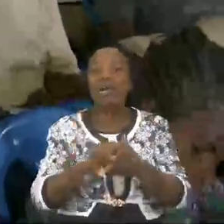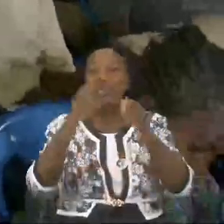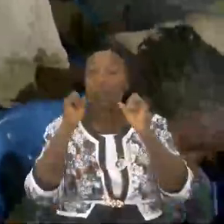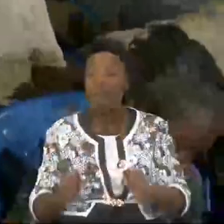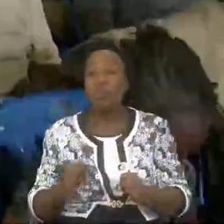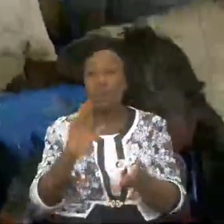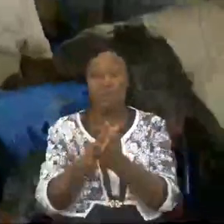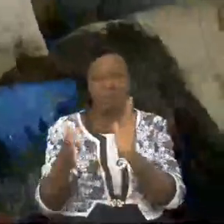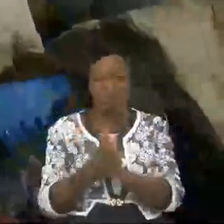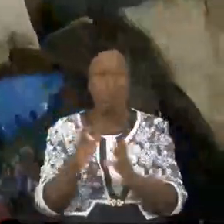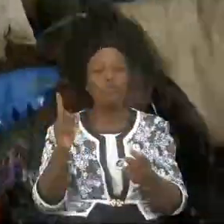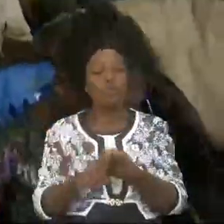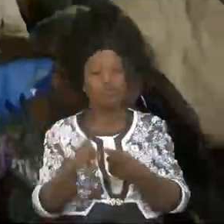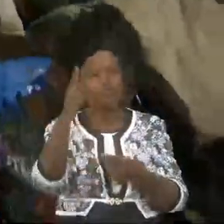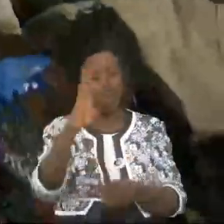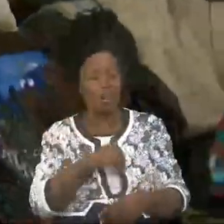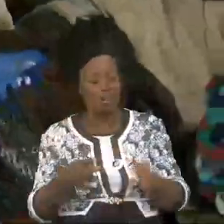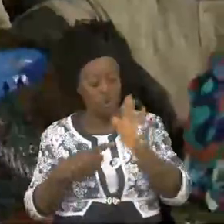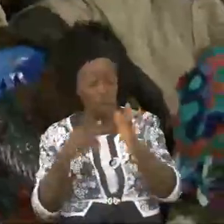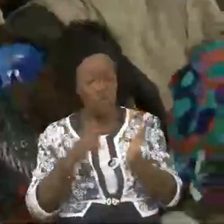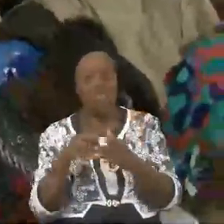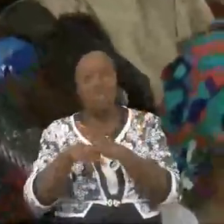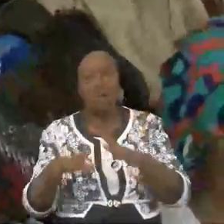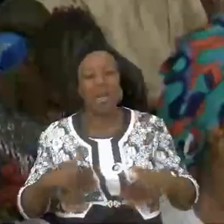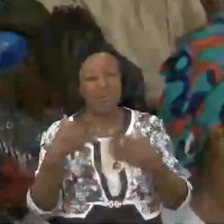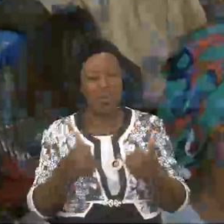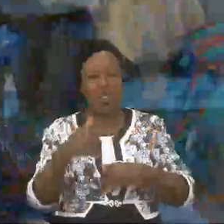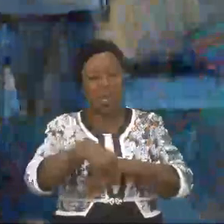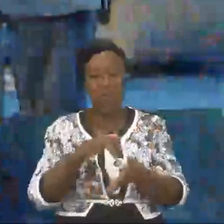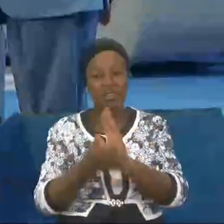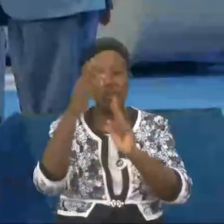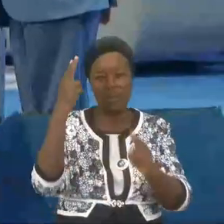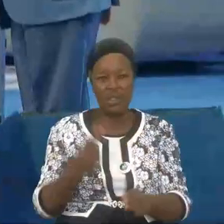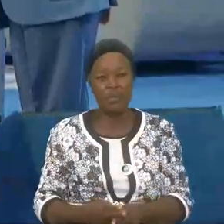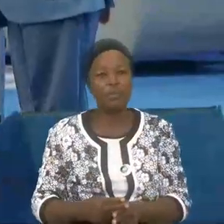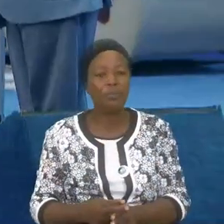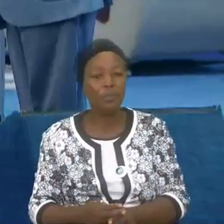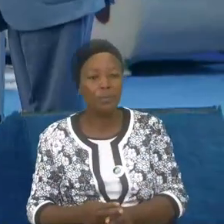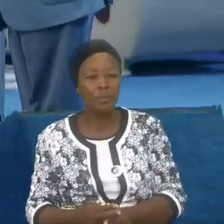cette puissance appartient à Dieu. Et il va la mentionner ce soir au nom de Jésus.